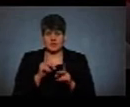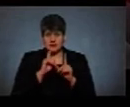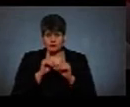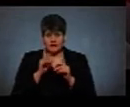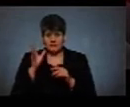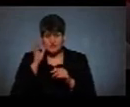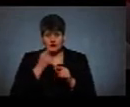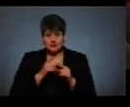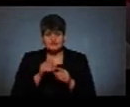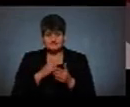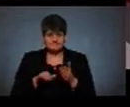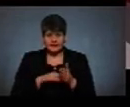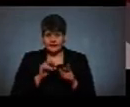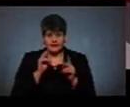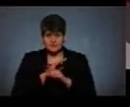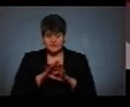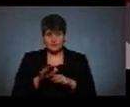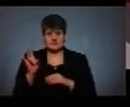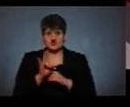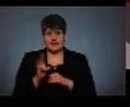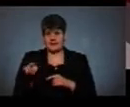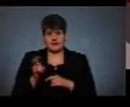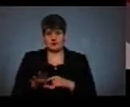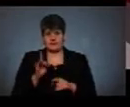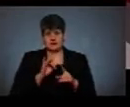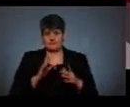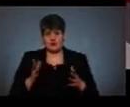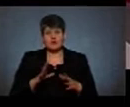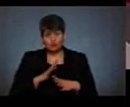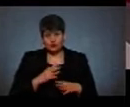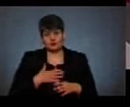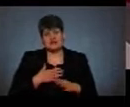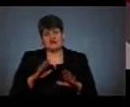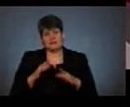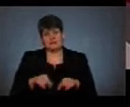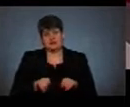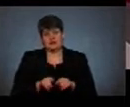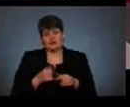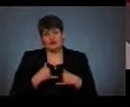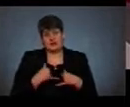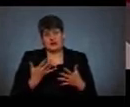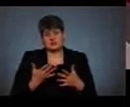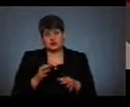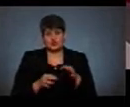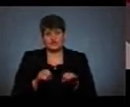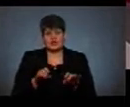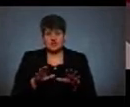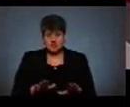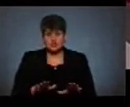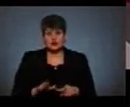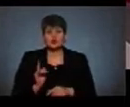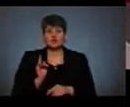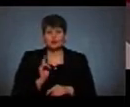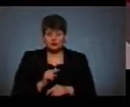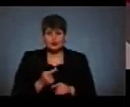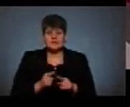ці збори є недійсними, тому що священик не прийшов на збори. І такі в нас випадки були, до речі, в нас в області таких судових рішень. Тому